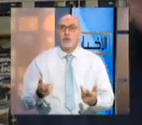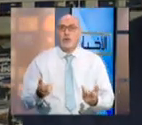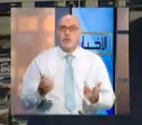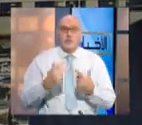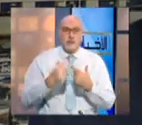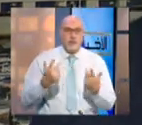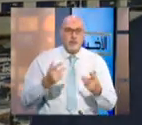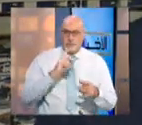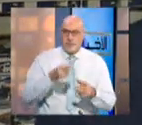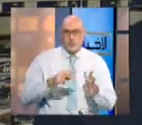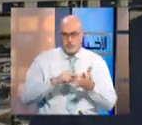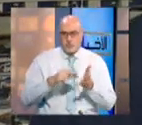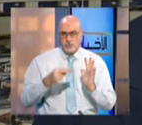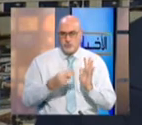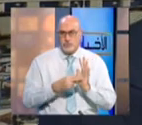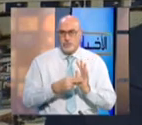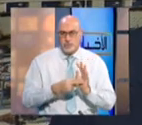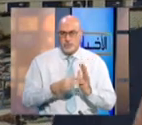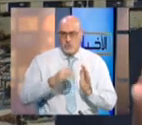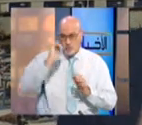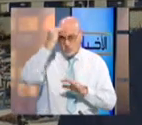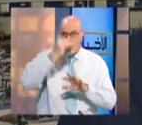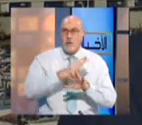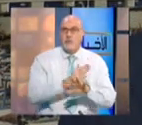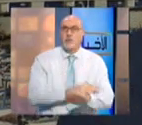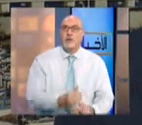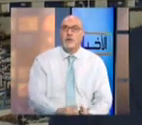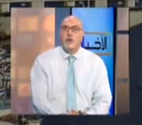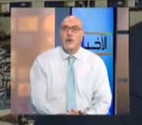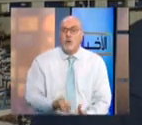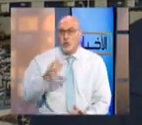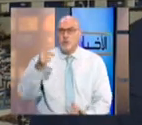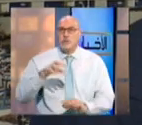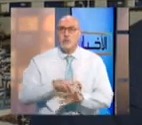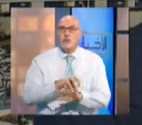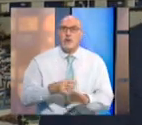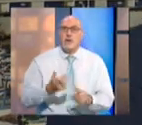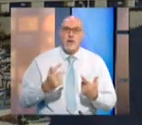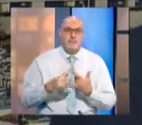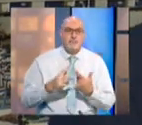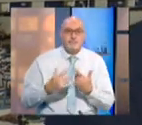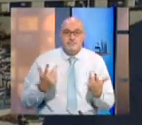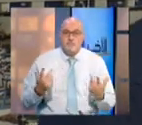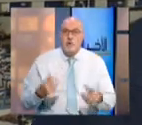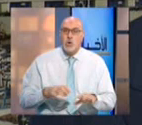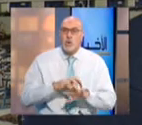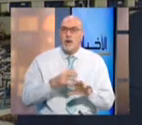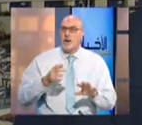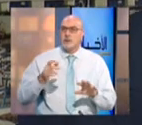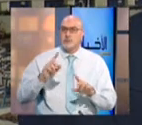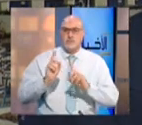للخزينة البلدية ثم إلى يعني الجماعة المحلية بصفة عامة. هناك ولايات عندها طابع فقير جدا طبيعيا